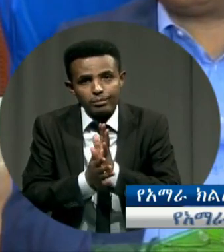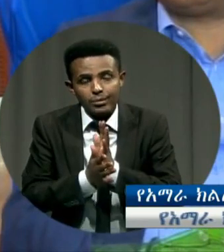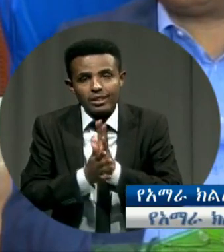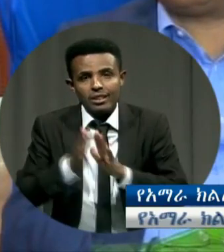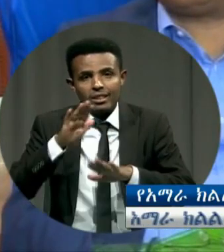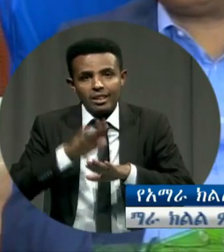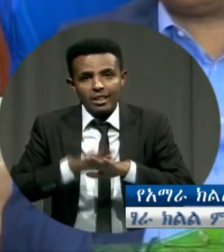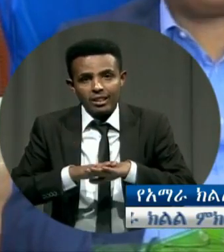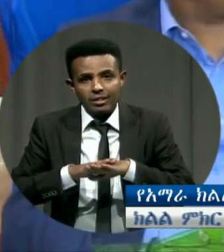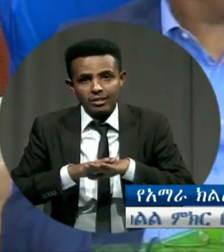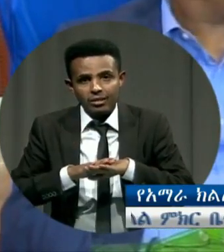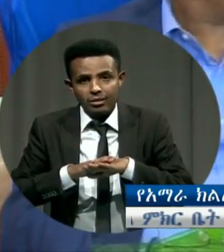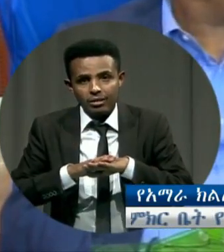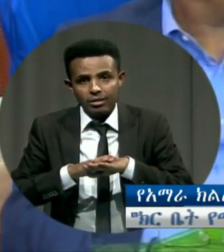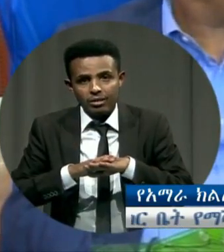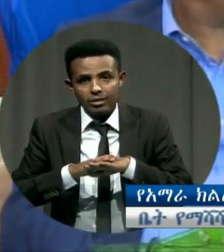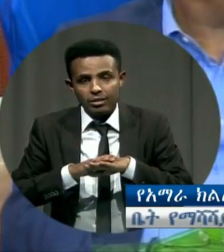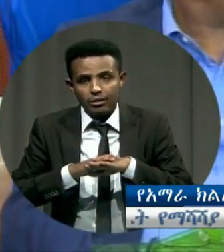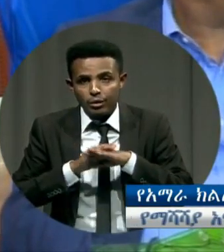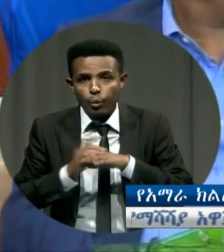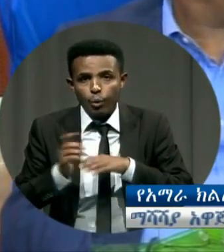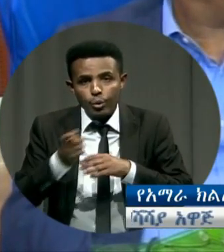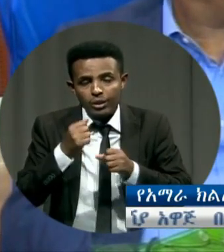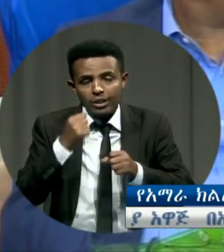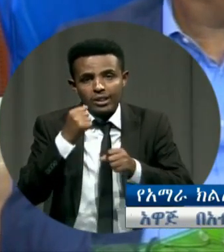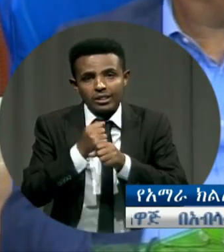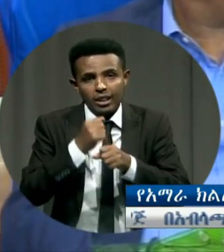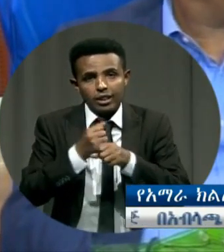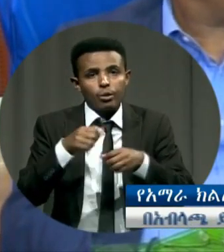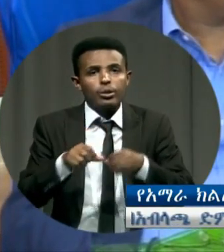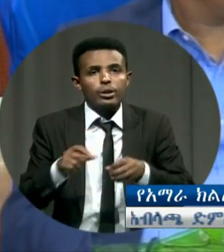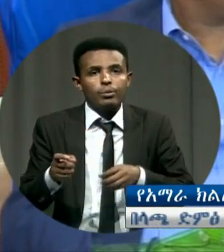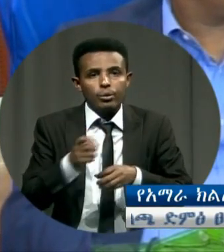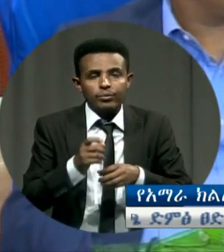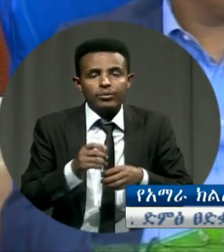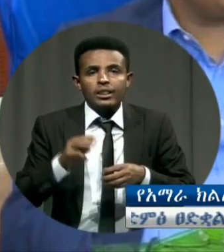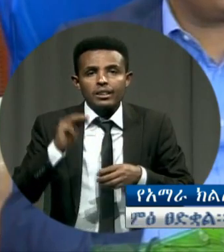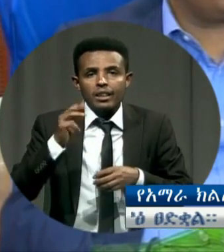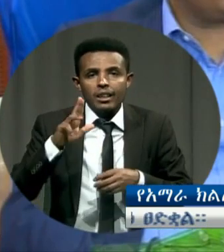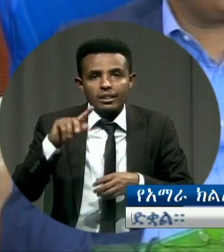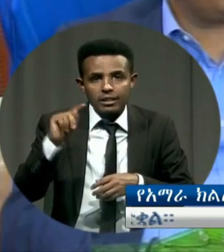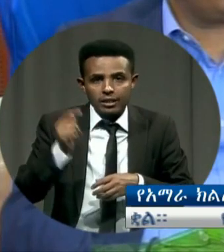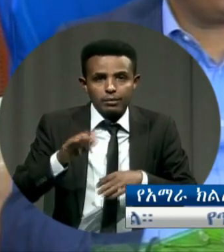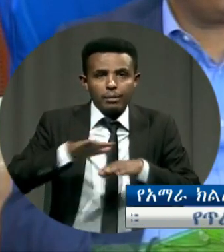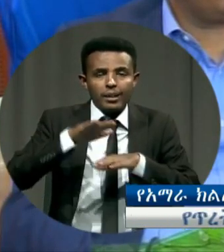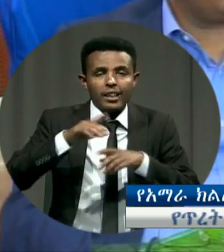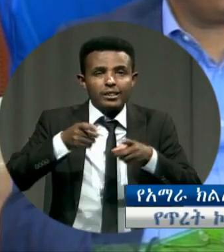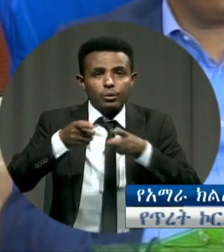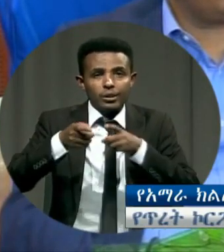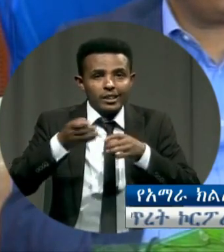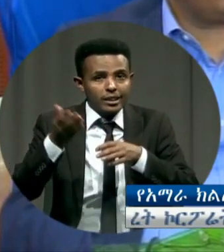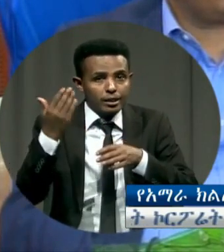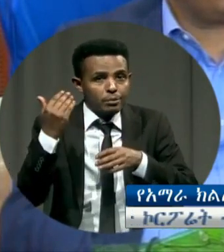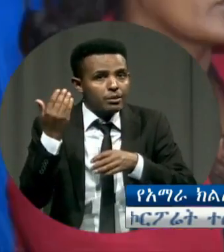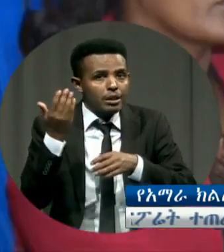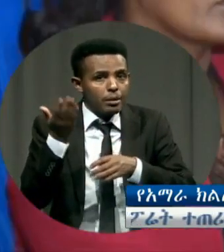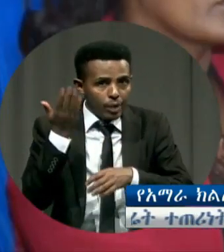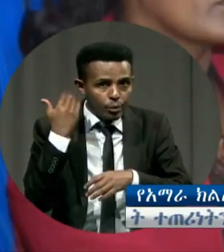የስራ ክፍሎች እንዲኖሩ ተደርጎ ሲሰራ የቆየ ቢሆንም ጥረት የበላይነት ሲቆጣጠር የነበረው ነባሩ ምክር